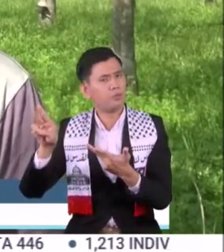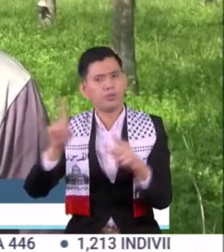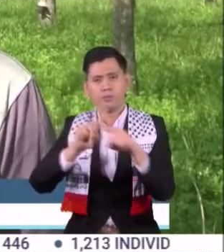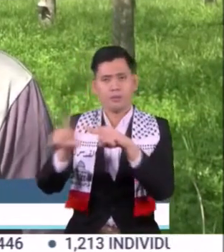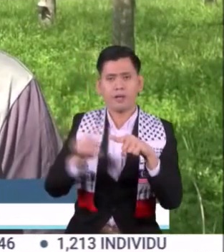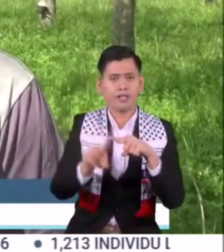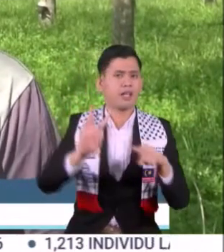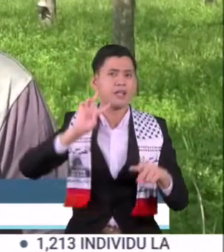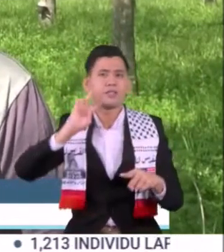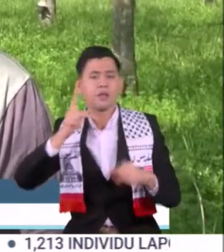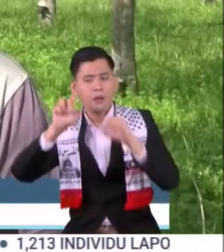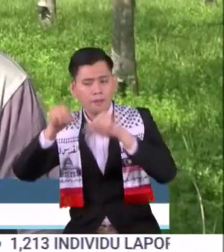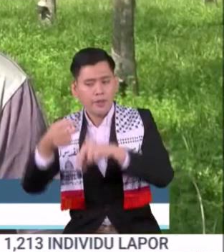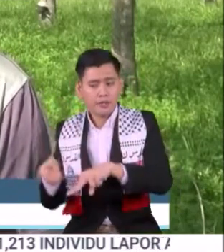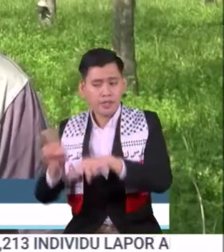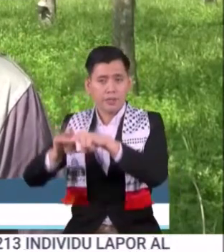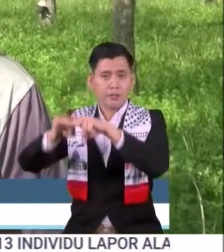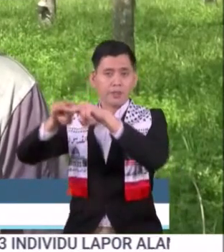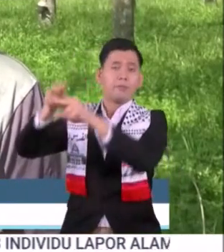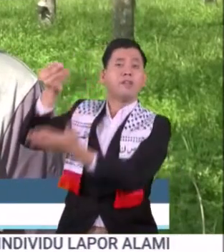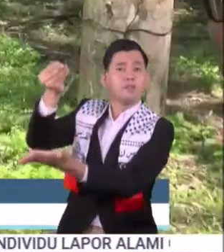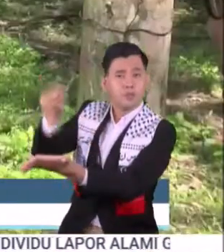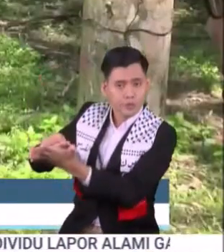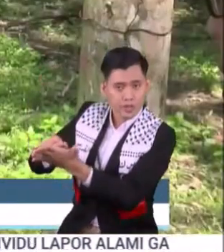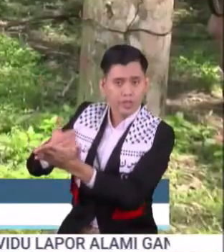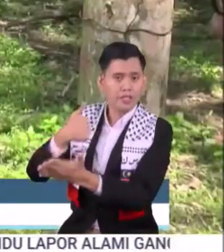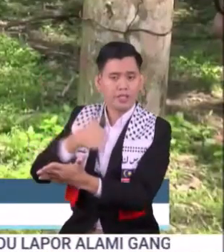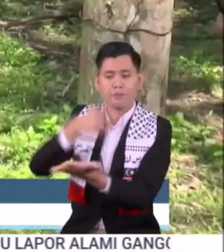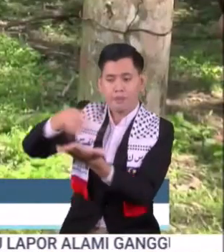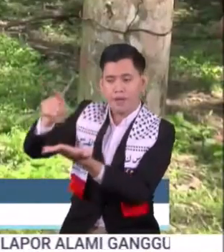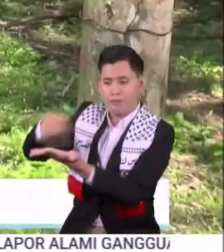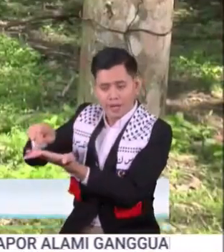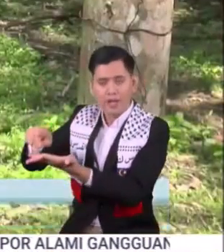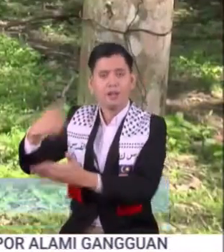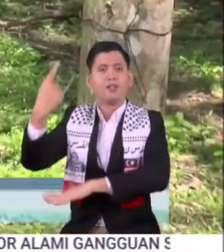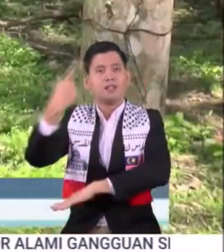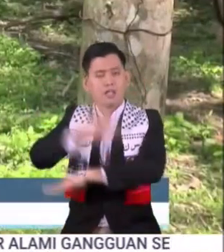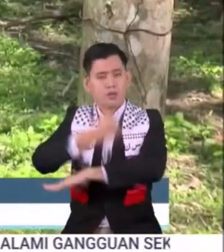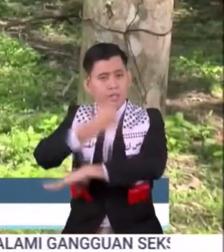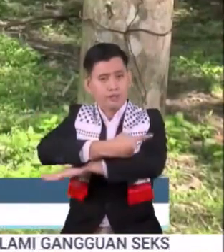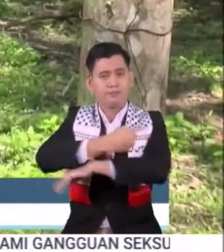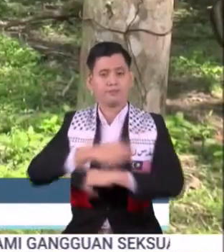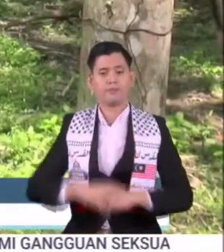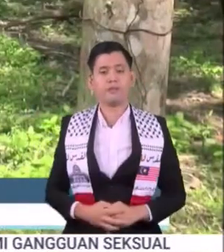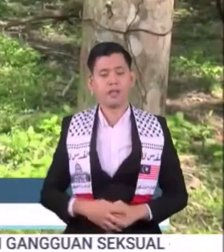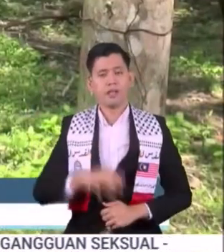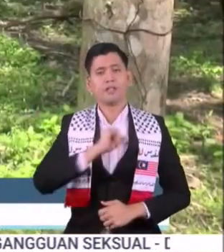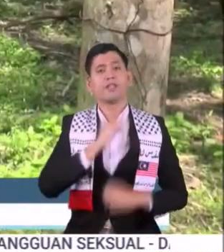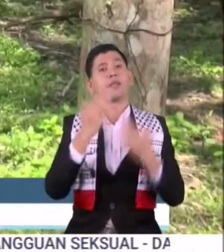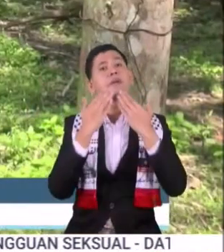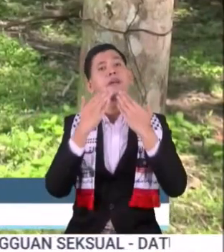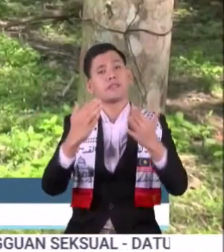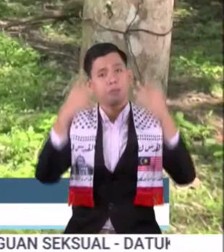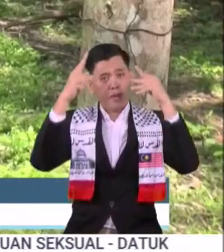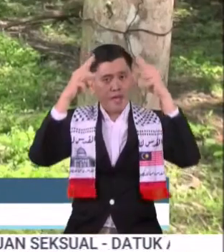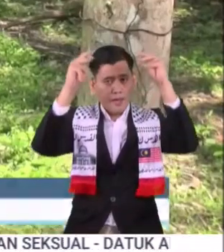sebanyak pendatan kita untuk belanja seharian saya kasihah perdana